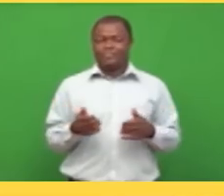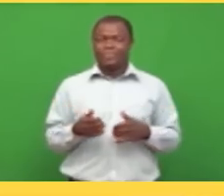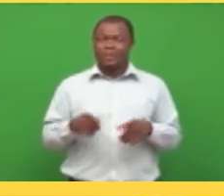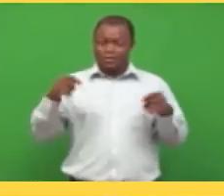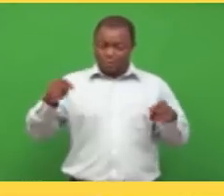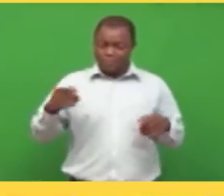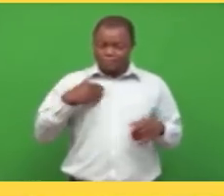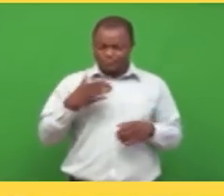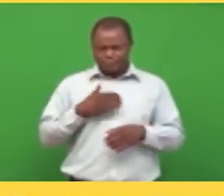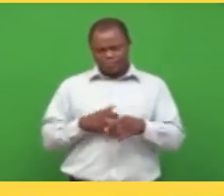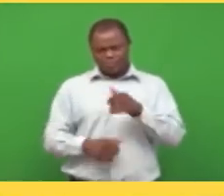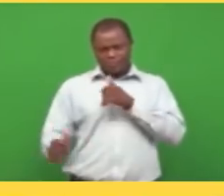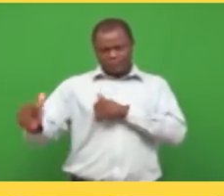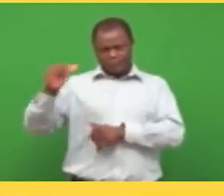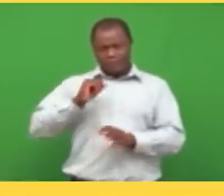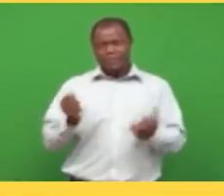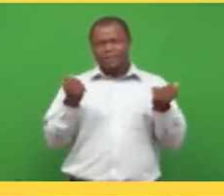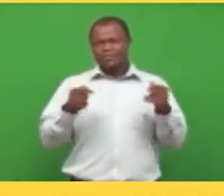zvino tinodzoka zvakare kuti saka munhu